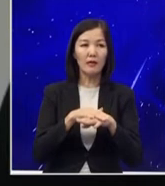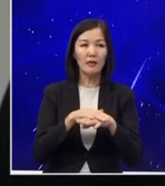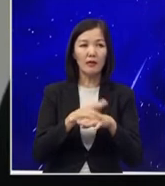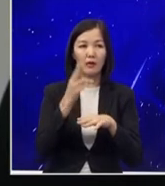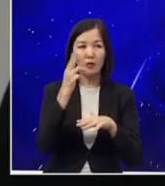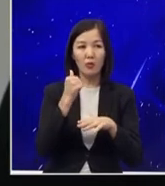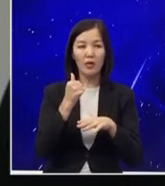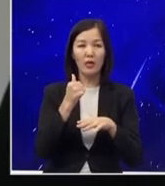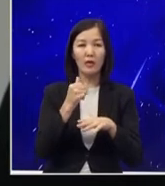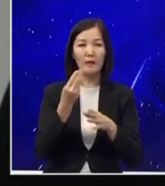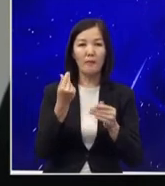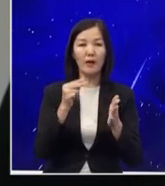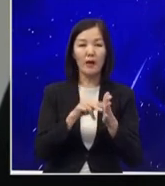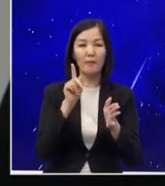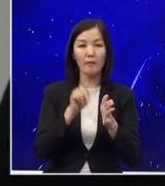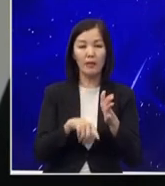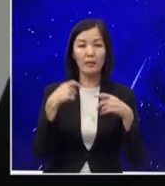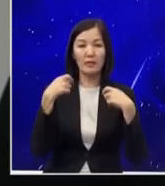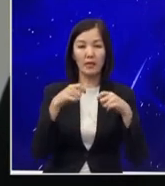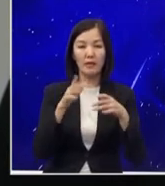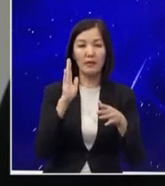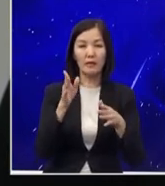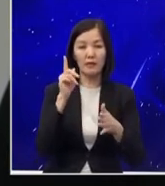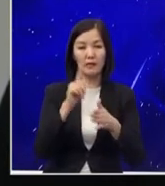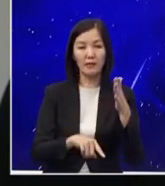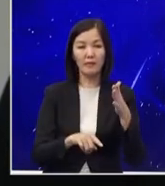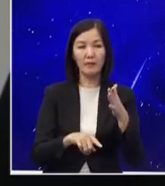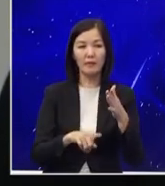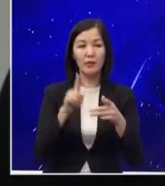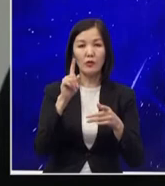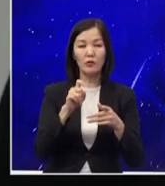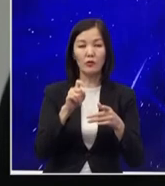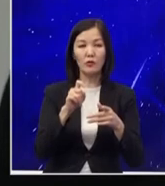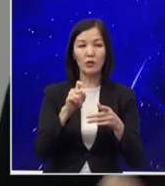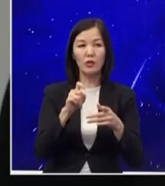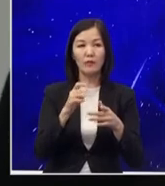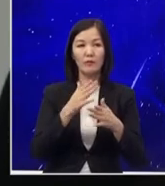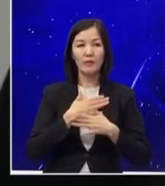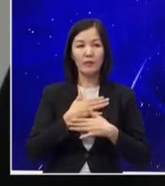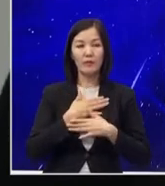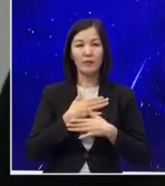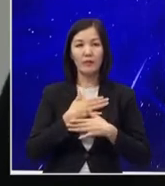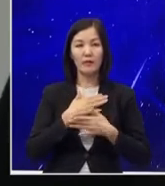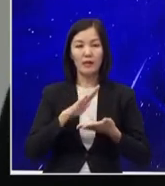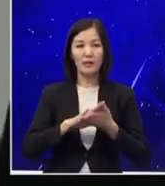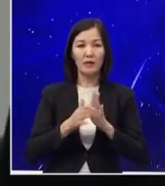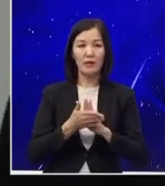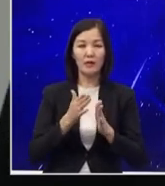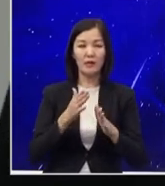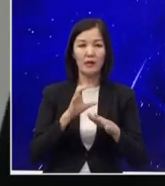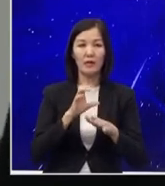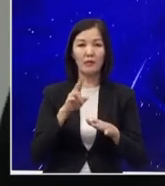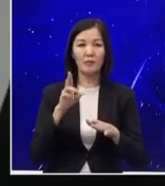қолайлы бағамен сатылады деп ойдамыз. 100-ден астам біздің осы контрагенттер бар. СПК